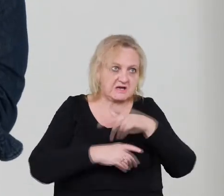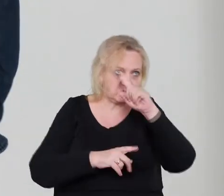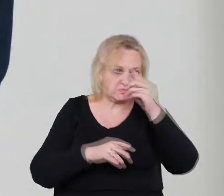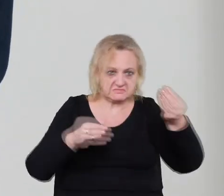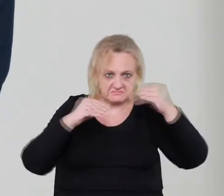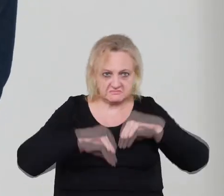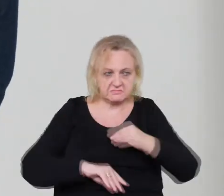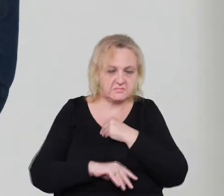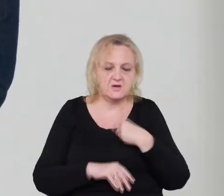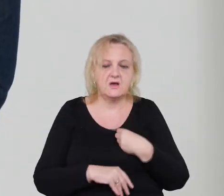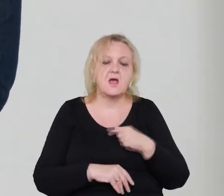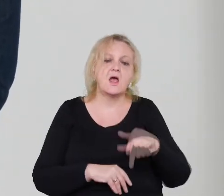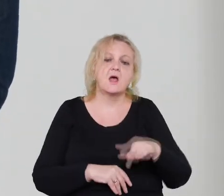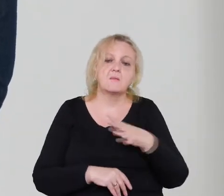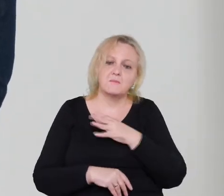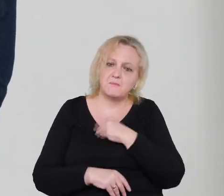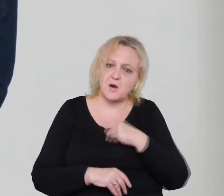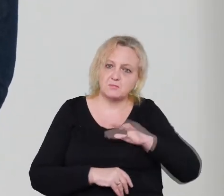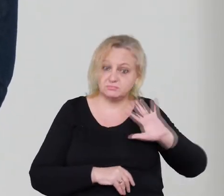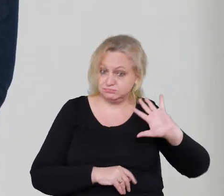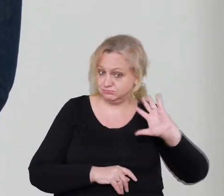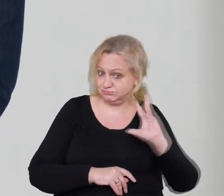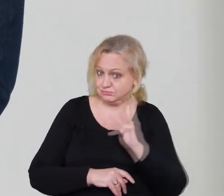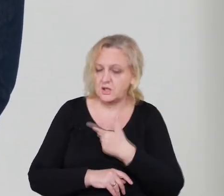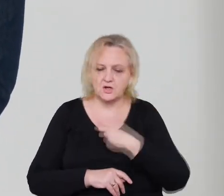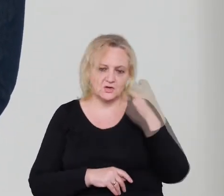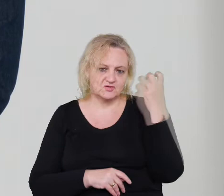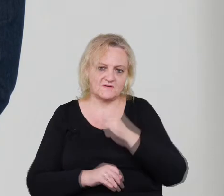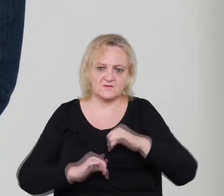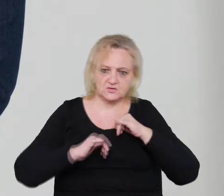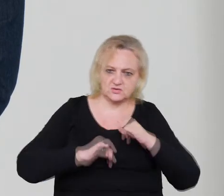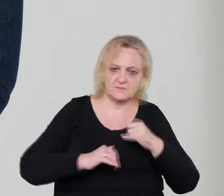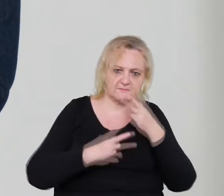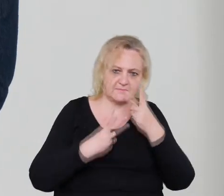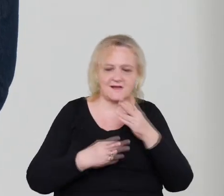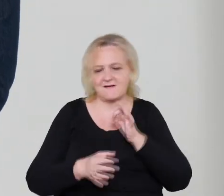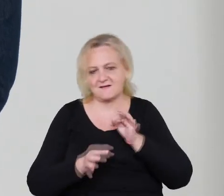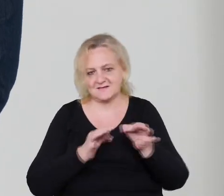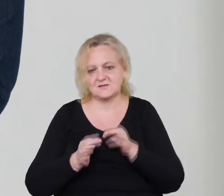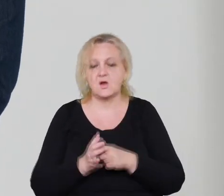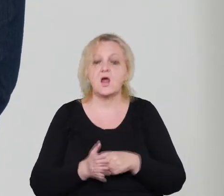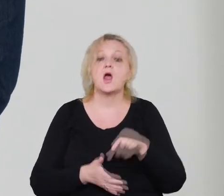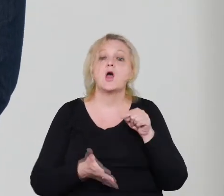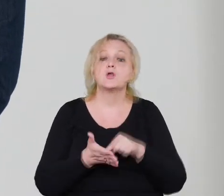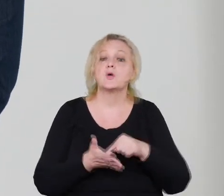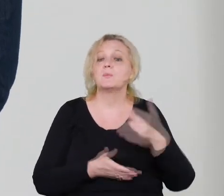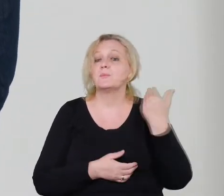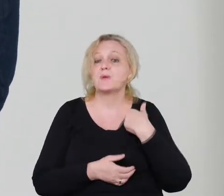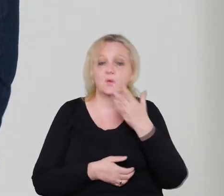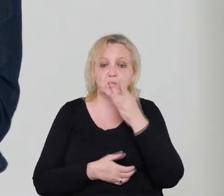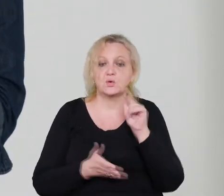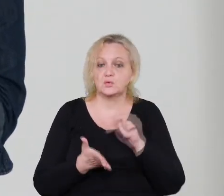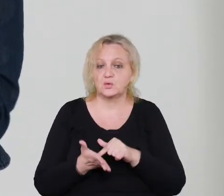byliśmy różnorodnym krajem tym ciekawszym silniejszym jak się spojrzy na z dlatego jeśli stricte chodzi o Białoruś